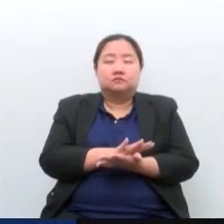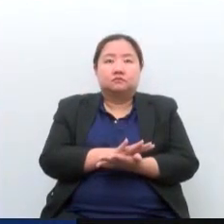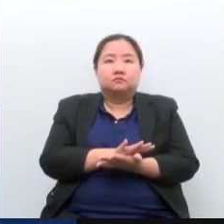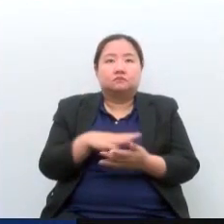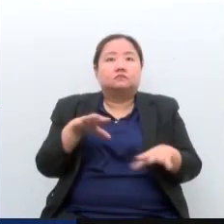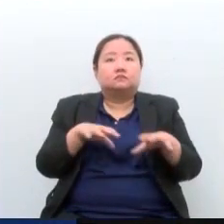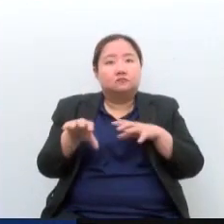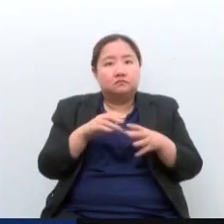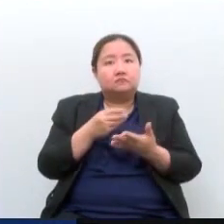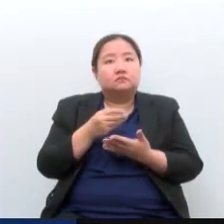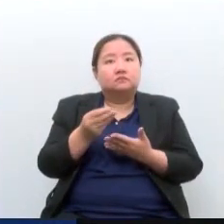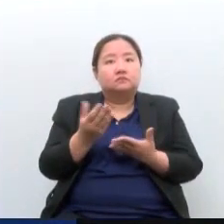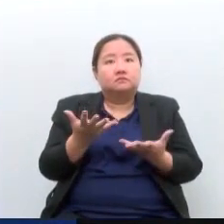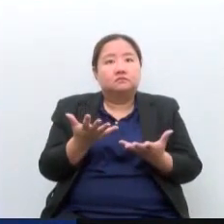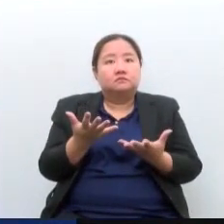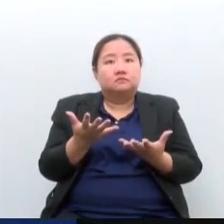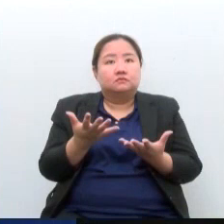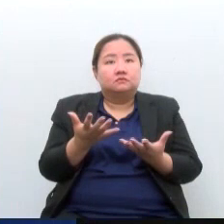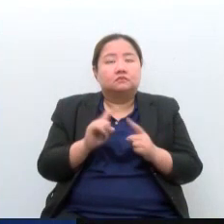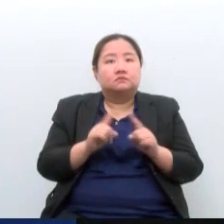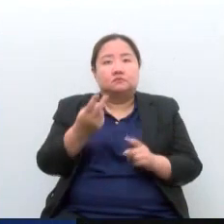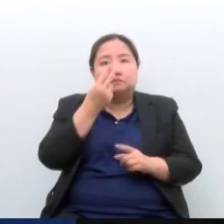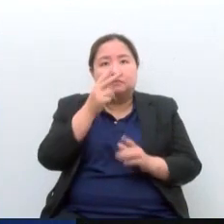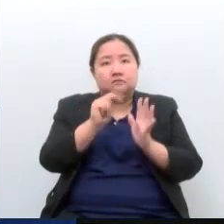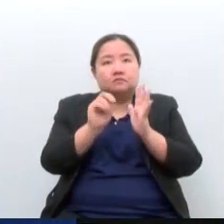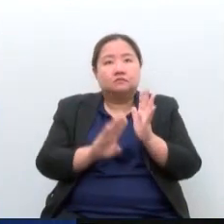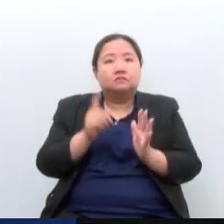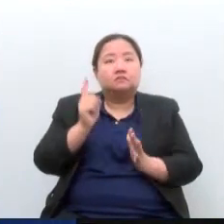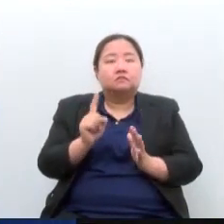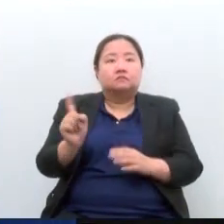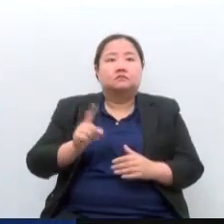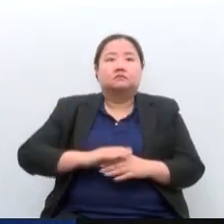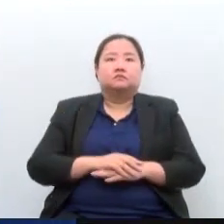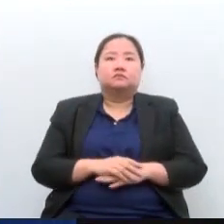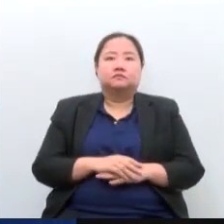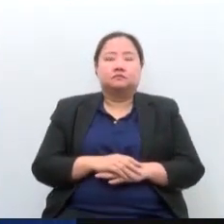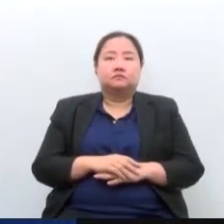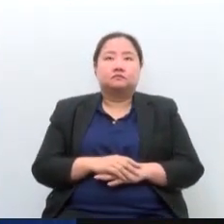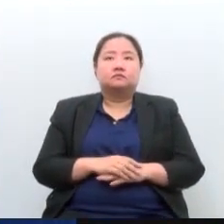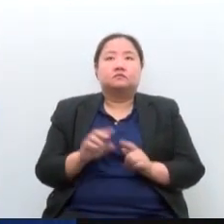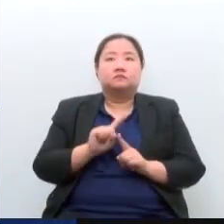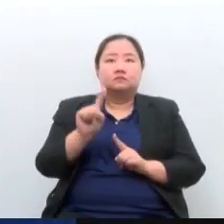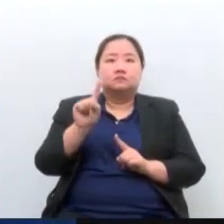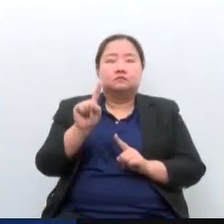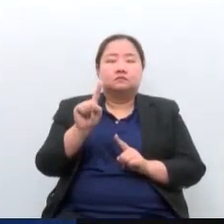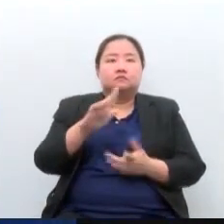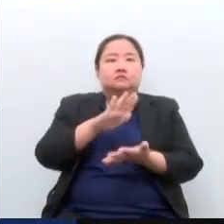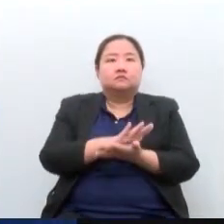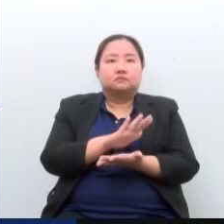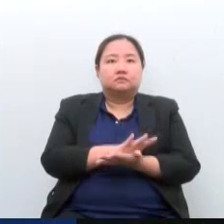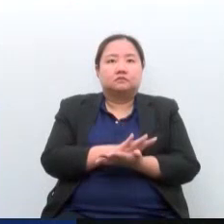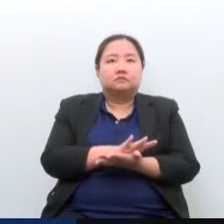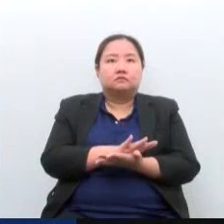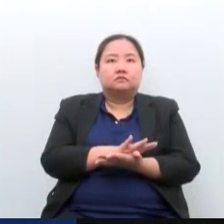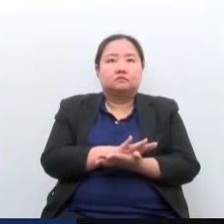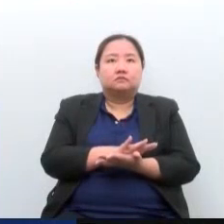การจัดซื้อจัดจ้างทีนี้ถ้ามาดูนโยบายจริงๆแล้วเนี่ยนะครับข้อ 1ก็คือโรงเรียนบริหารจัดการคุณภาพที่แท้จริงหมาย